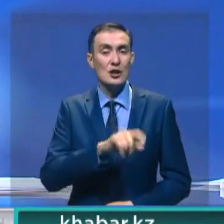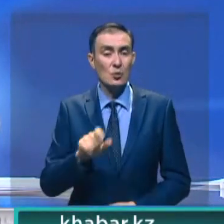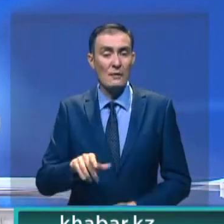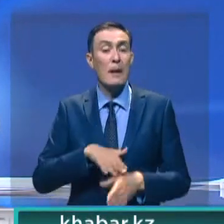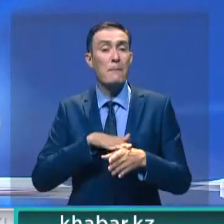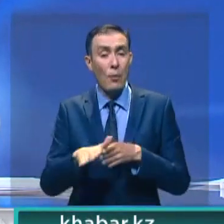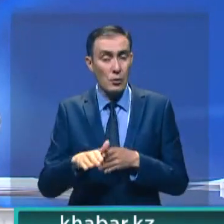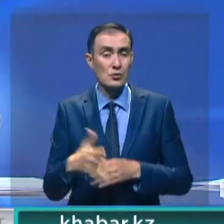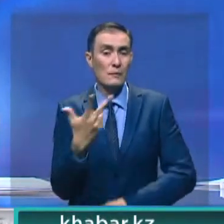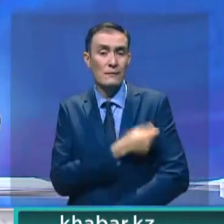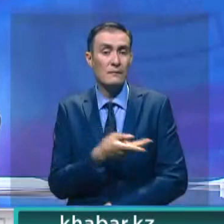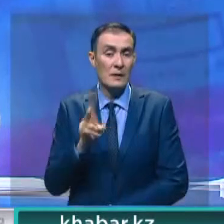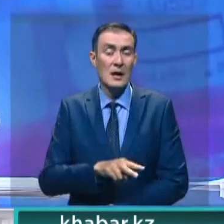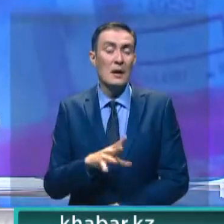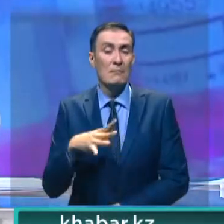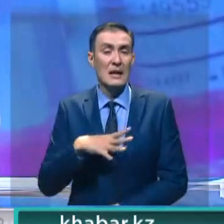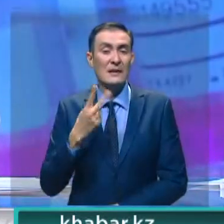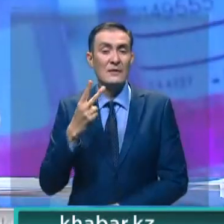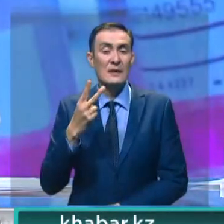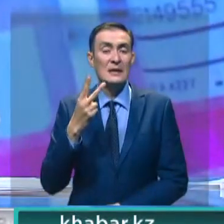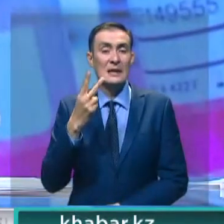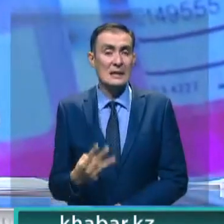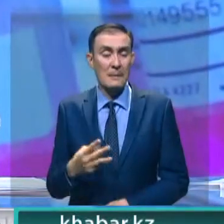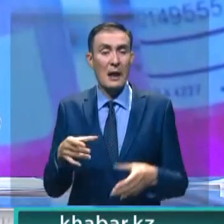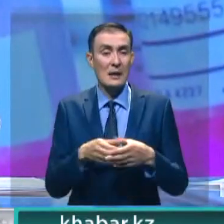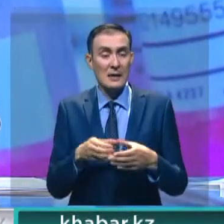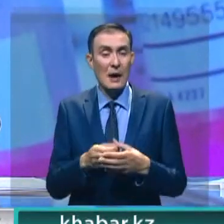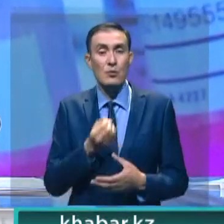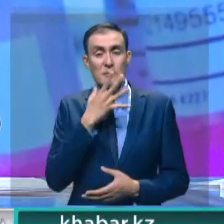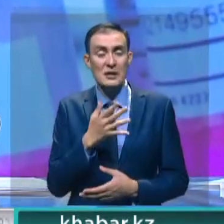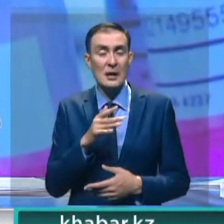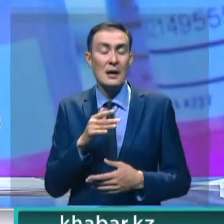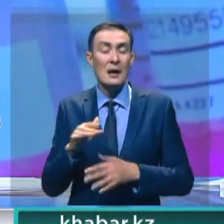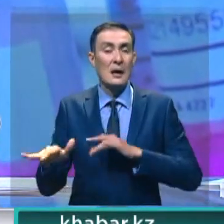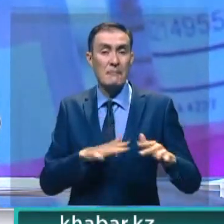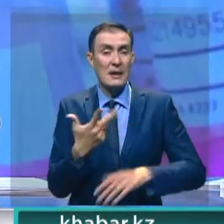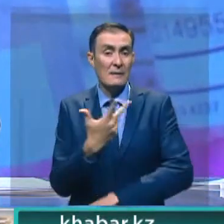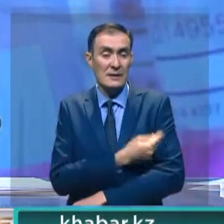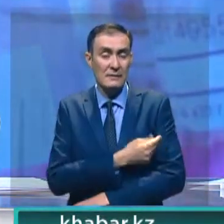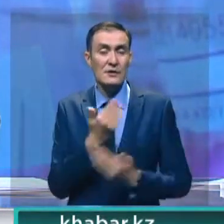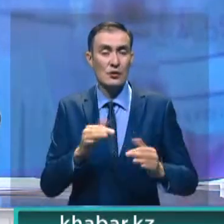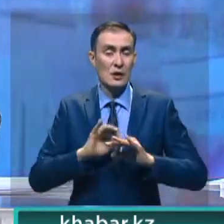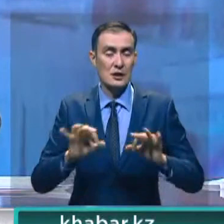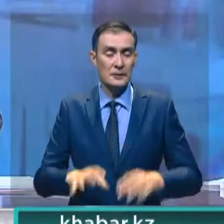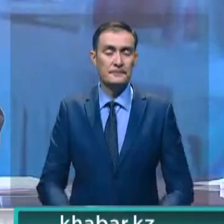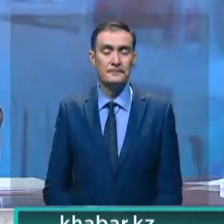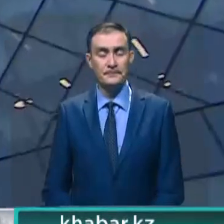а полностью прошли иммунизацию 2/3 коллектива. Об успешной антиковидной кампании Асем Кащегулова.